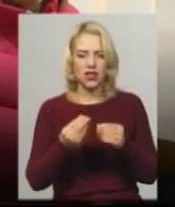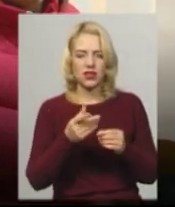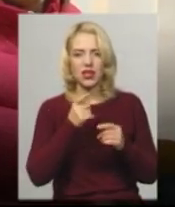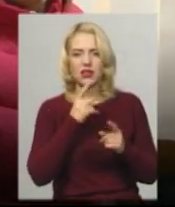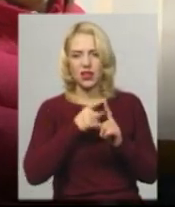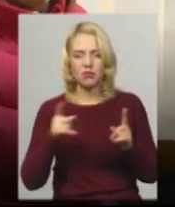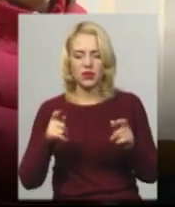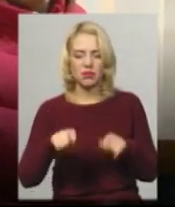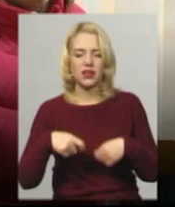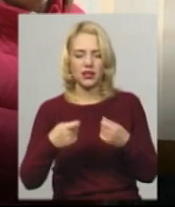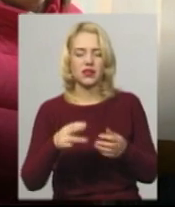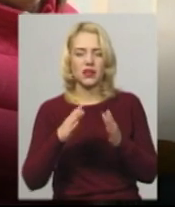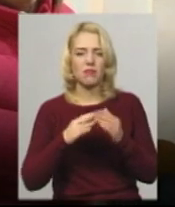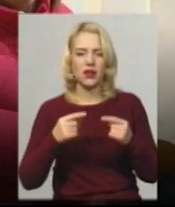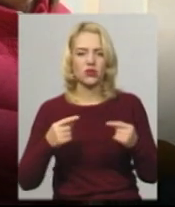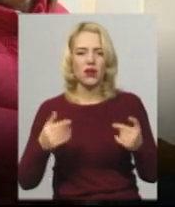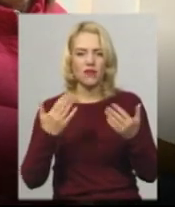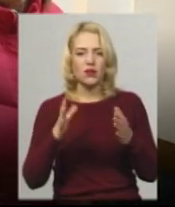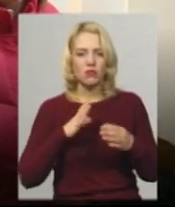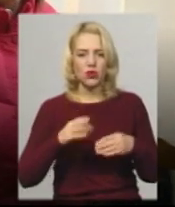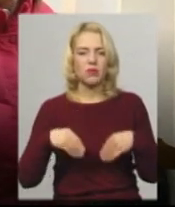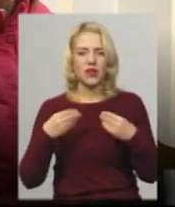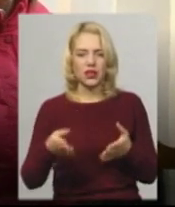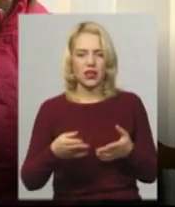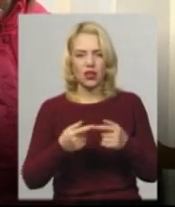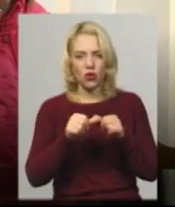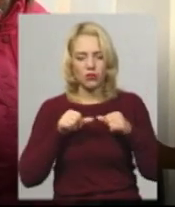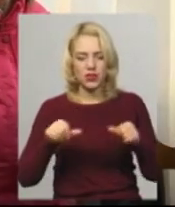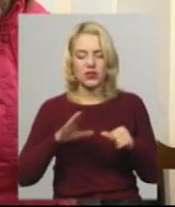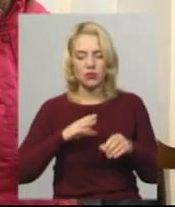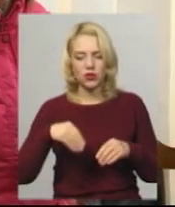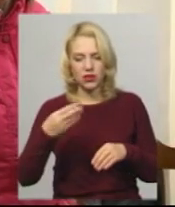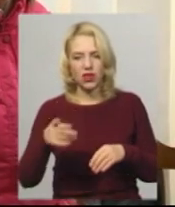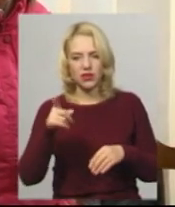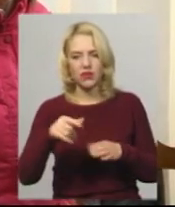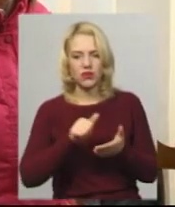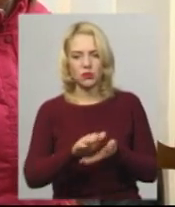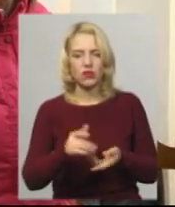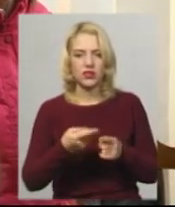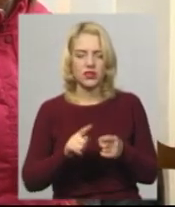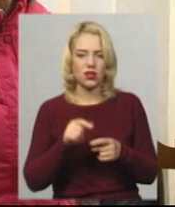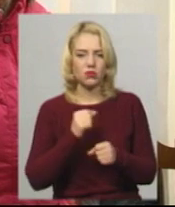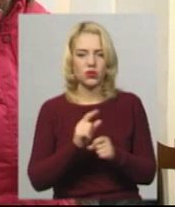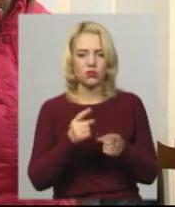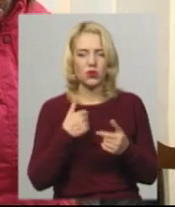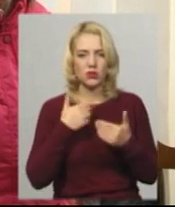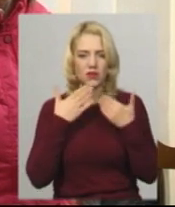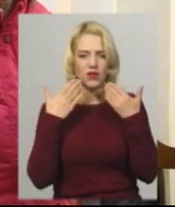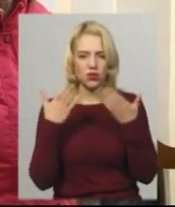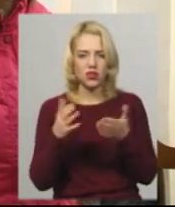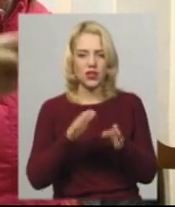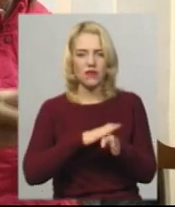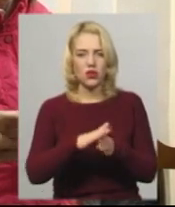були направлені листи і склад комісії. Приїжджала комісія, ви відмовилися це робити. Тому ми звернулися, як